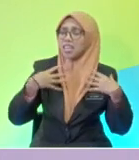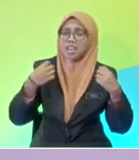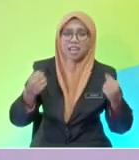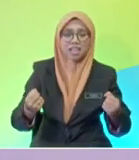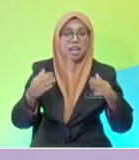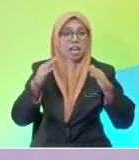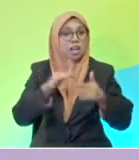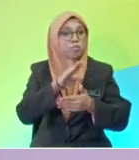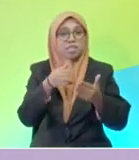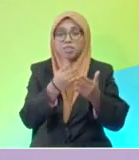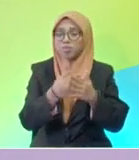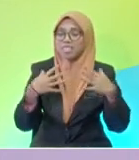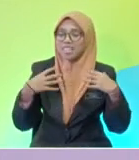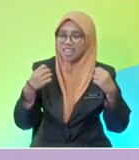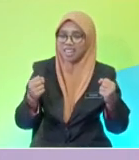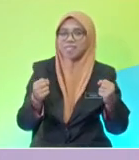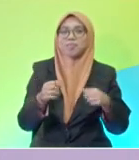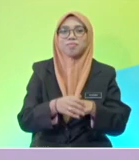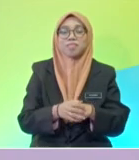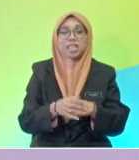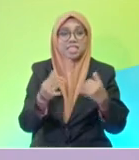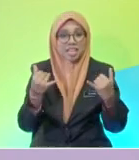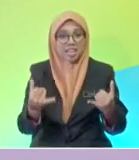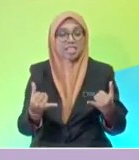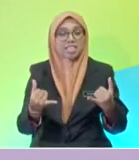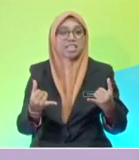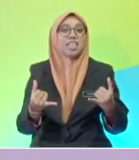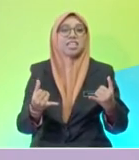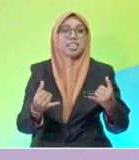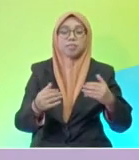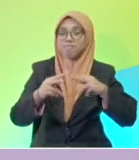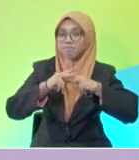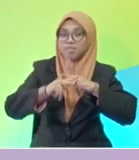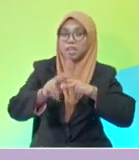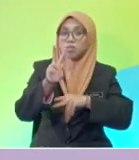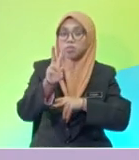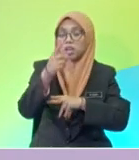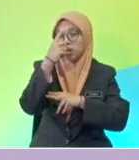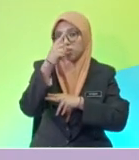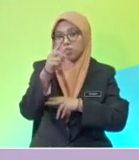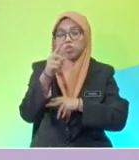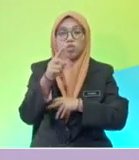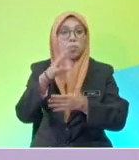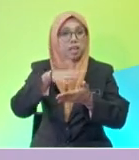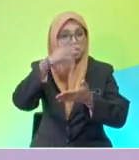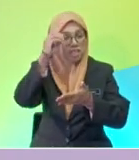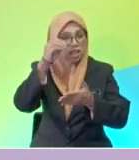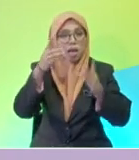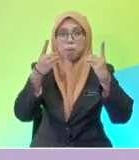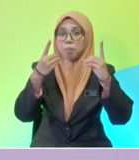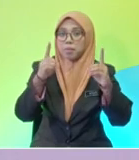kita bersama-sama dalam salat tahap 2 pada hari ini untuk mata pelajaran Pendidikan